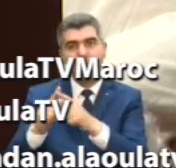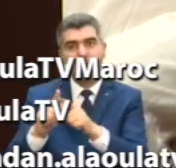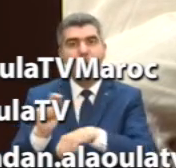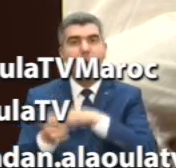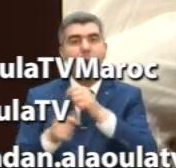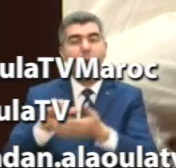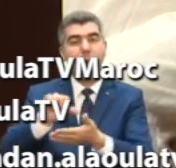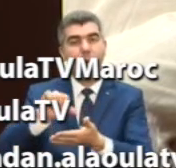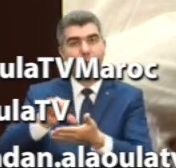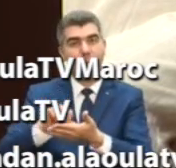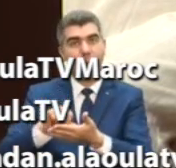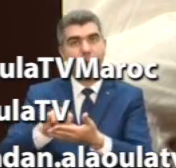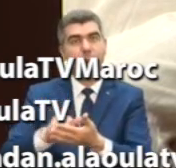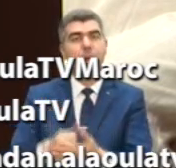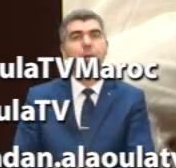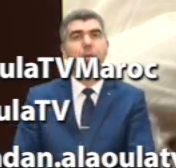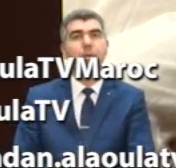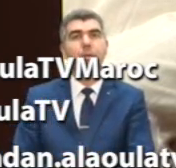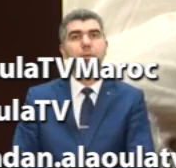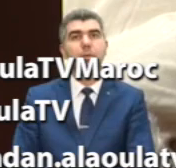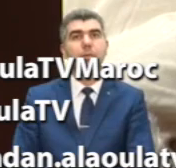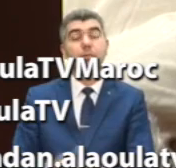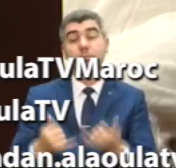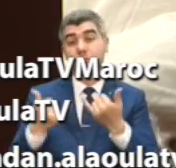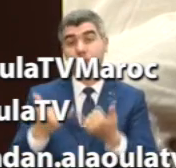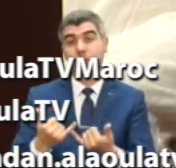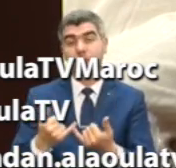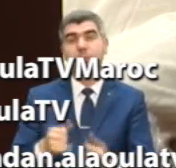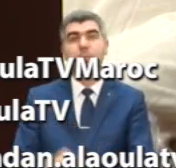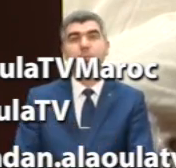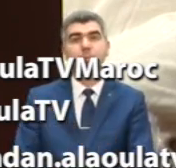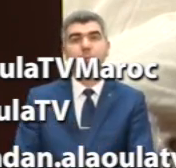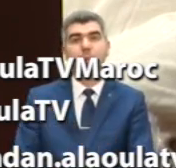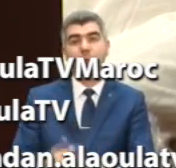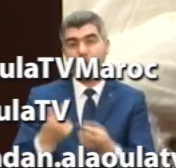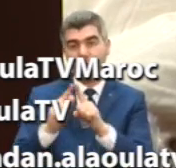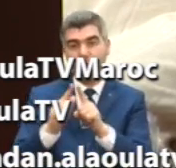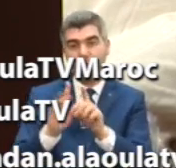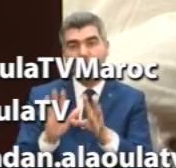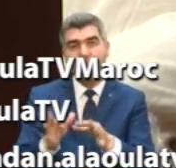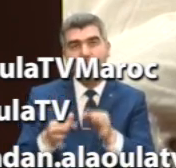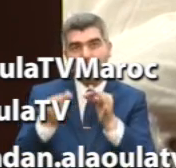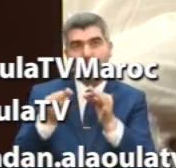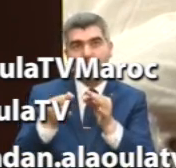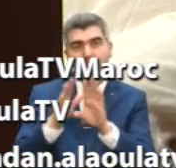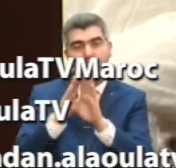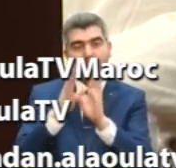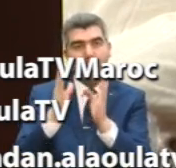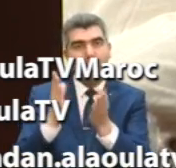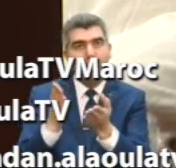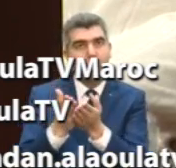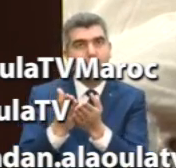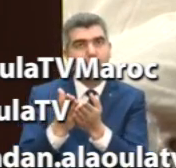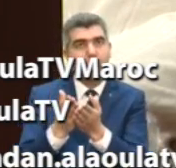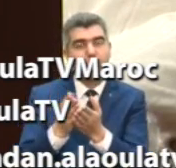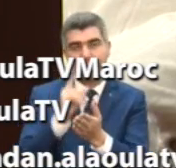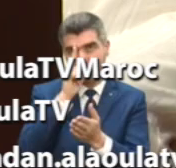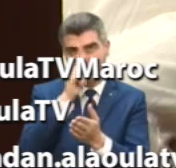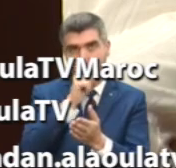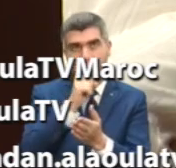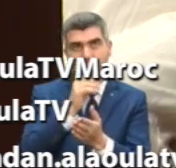القروي، وحنا في الآن في طو بلورة واحد المقاربة شمولية اللي بالتأكيد غادي يكون